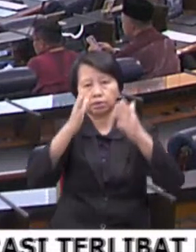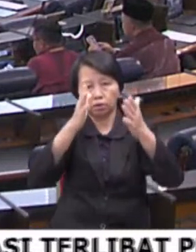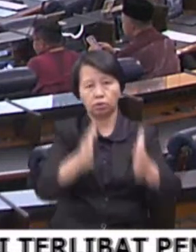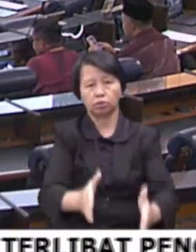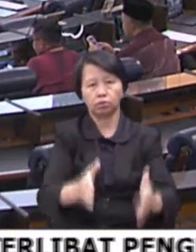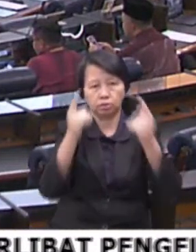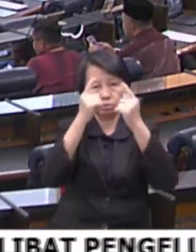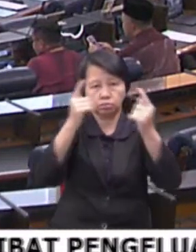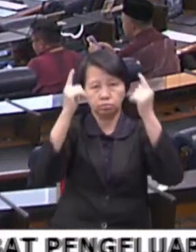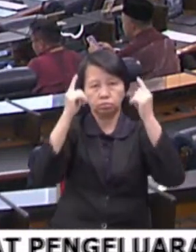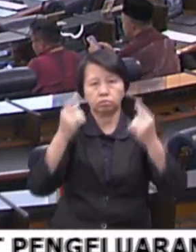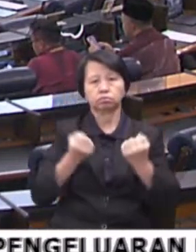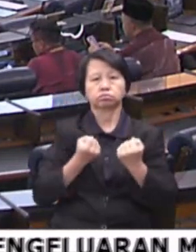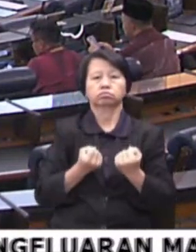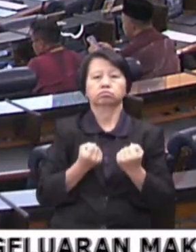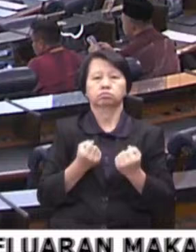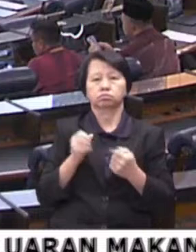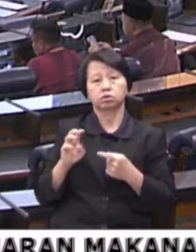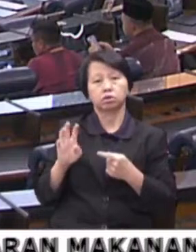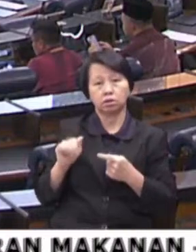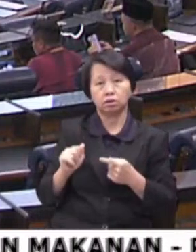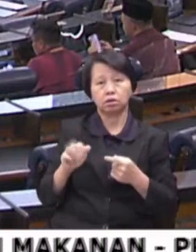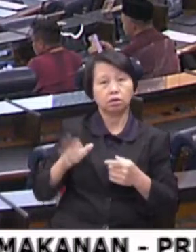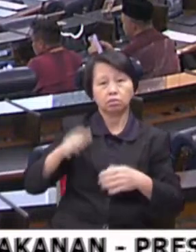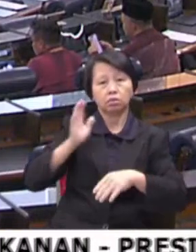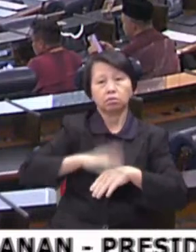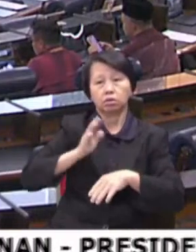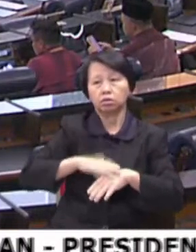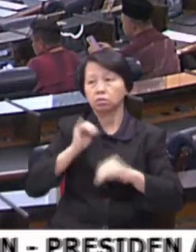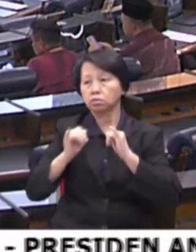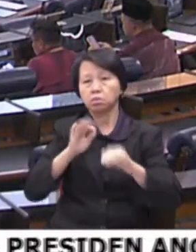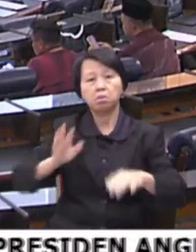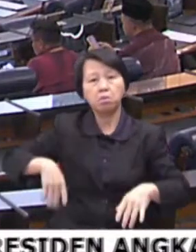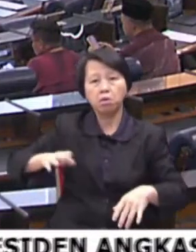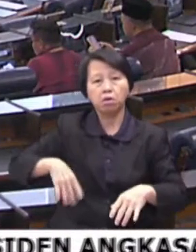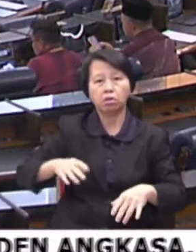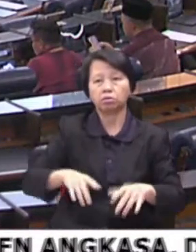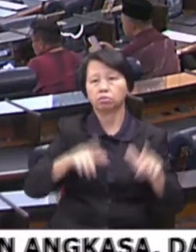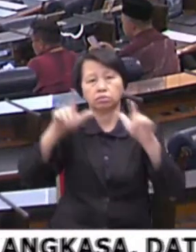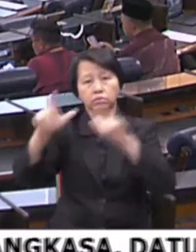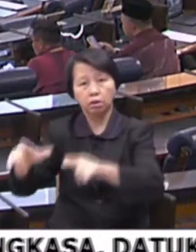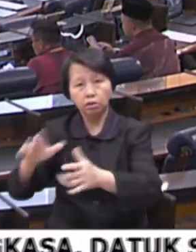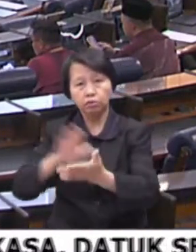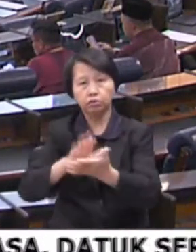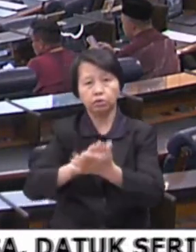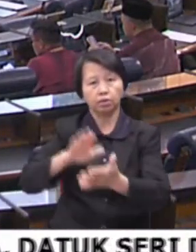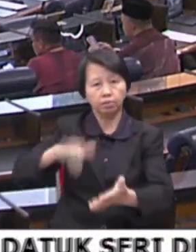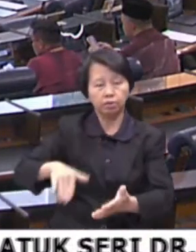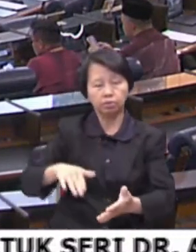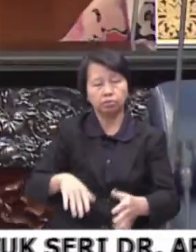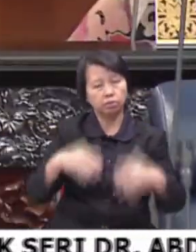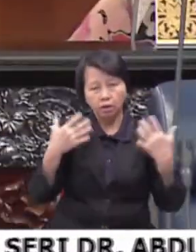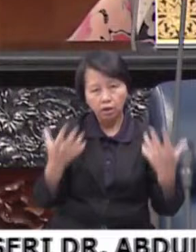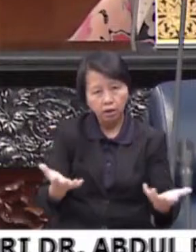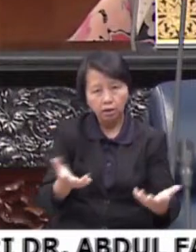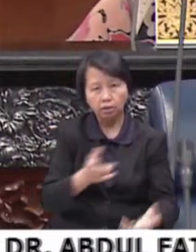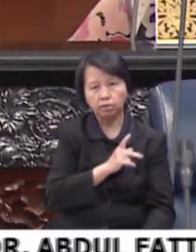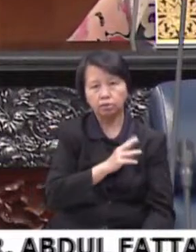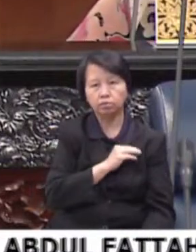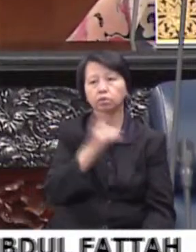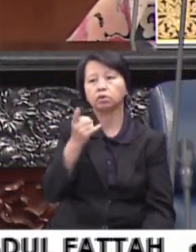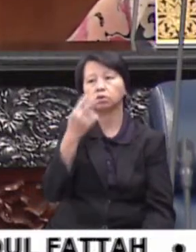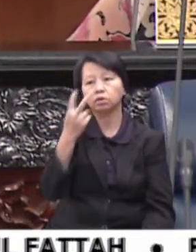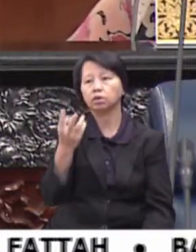keraduan kita ini yang belum dipanggil temui untuk di tempat di sekolah jadi bagaimana Kementerian melihat